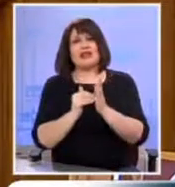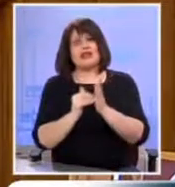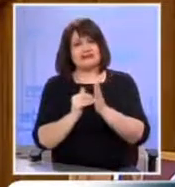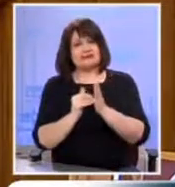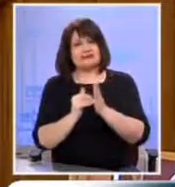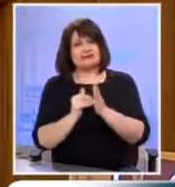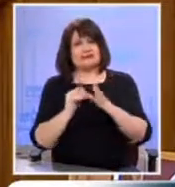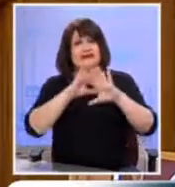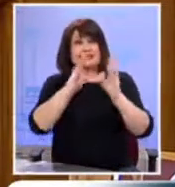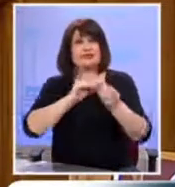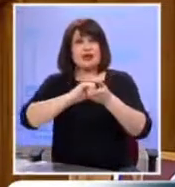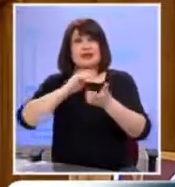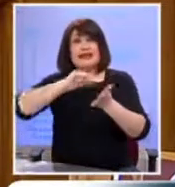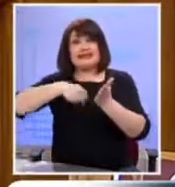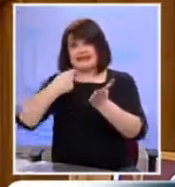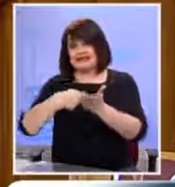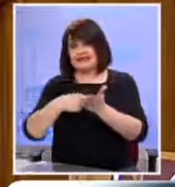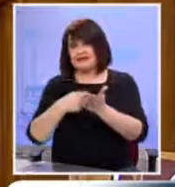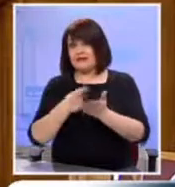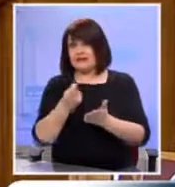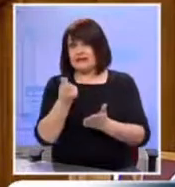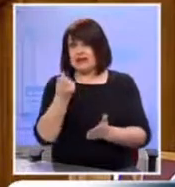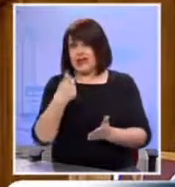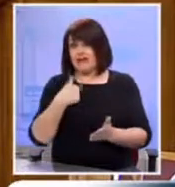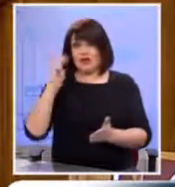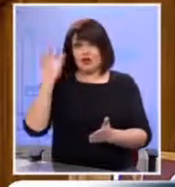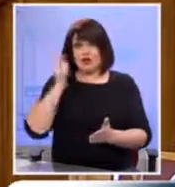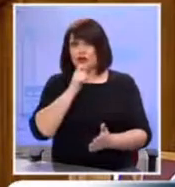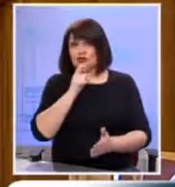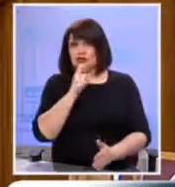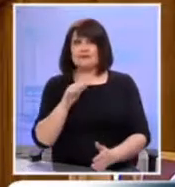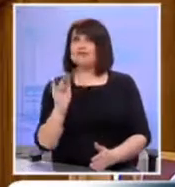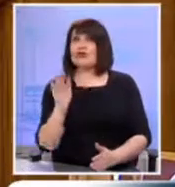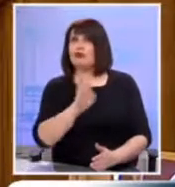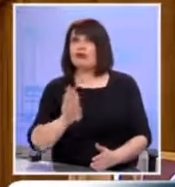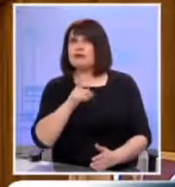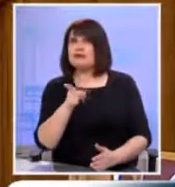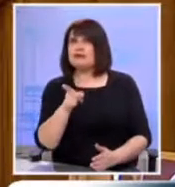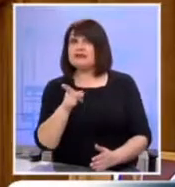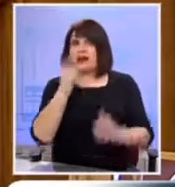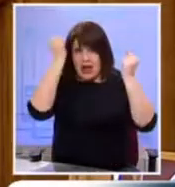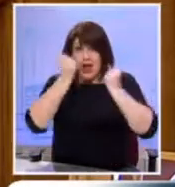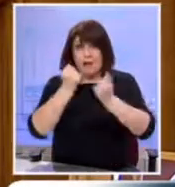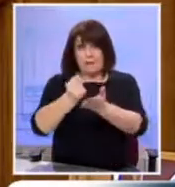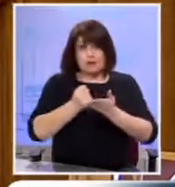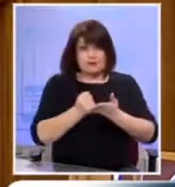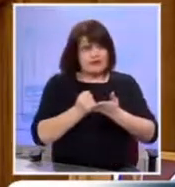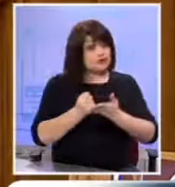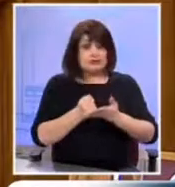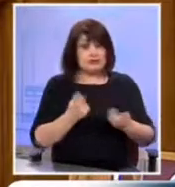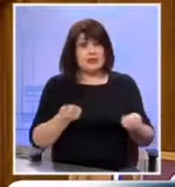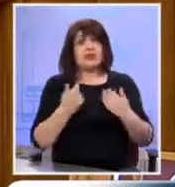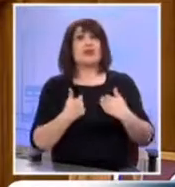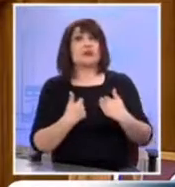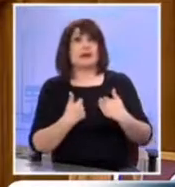με τη συλλογική του σύμβαση και δεν πήραν ούτε καν, κυρία Βούλτεψη, την προβλεπόμενη αποζημίωσή τους, αλλά ούτε